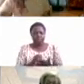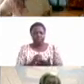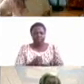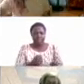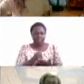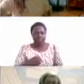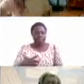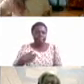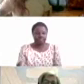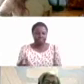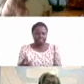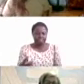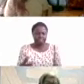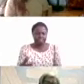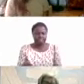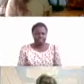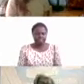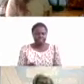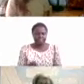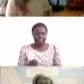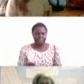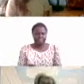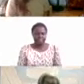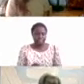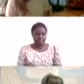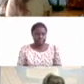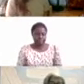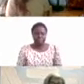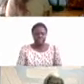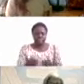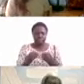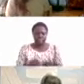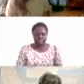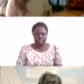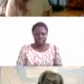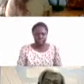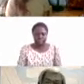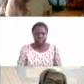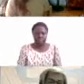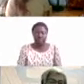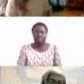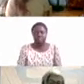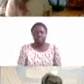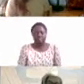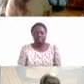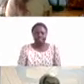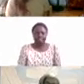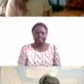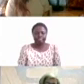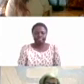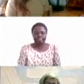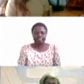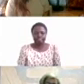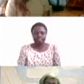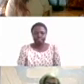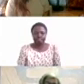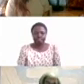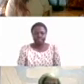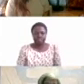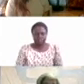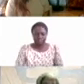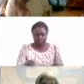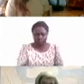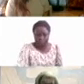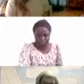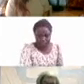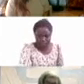lot of superstition in our country, in the East Africa in general, but also in Burundi. And